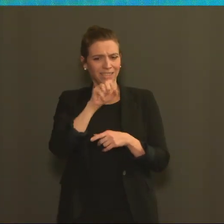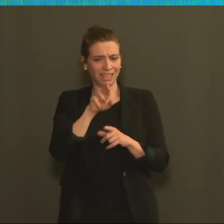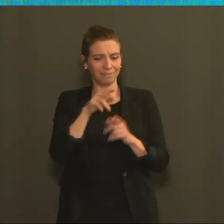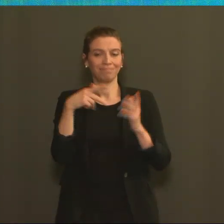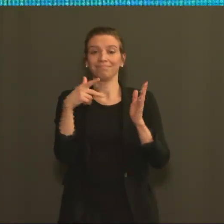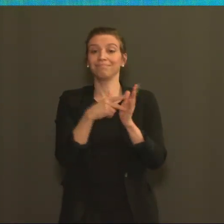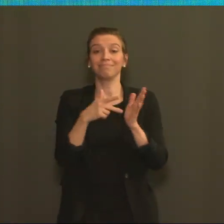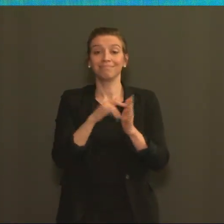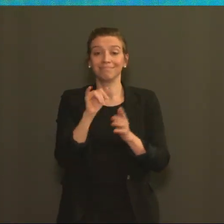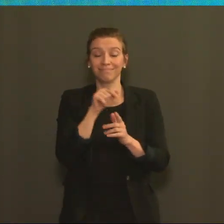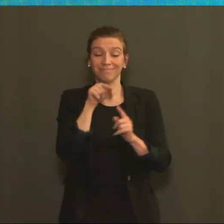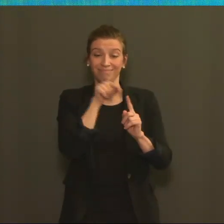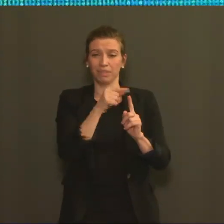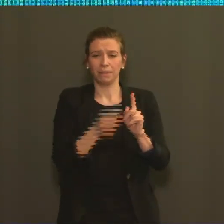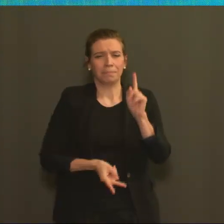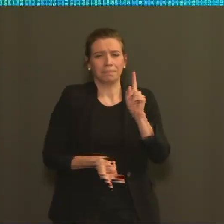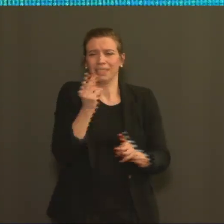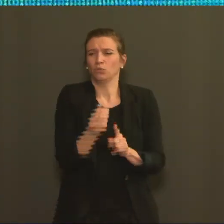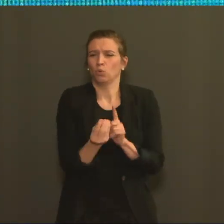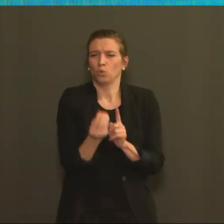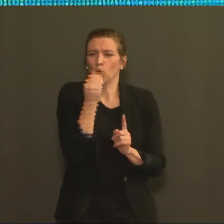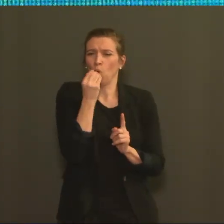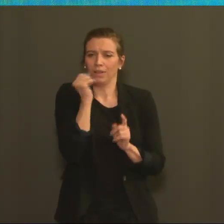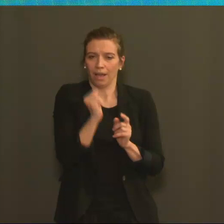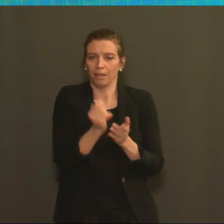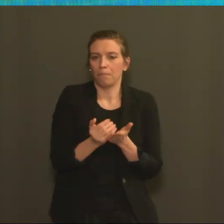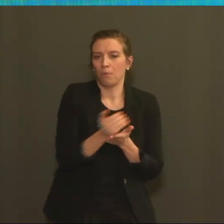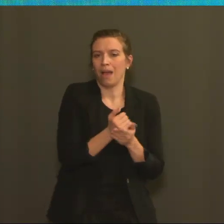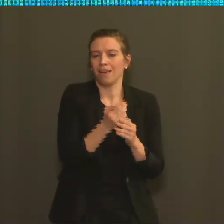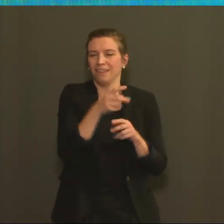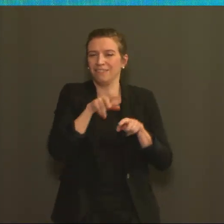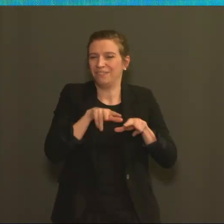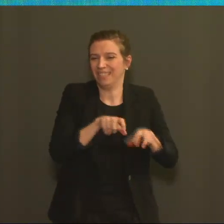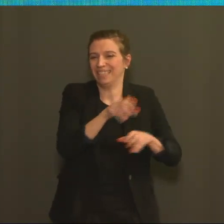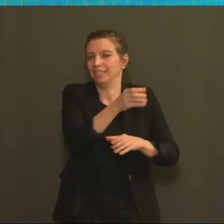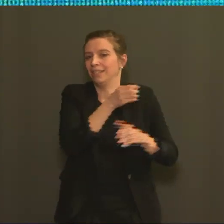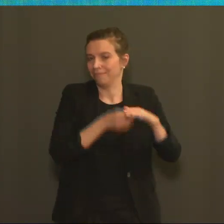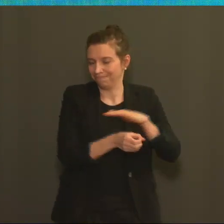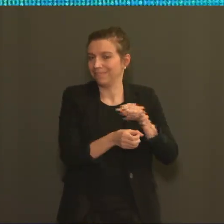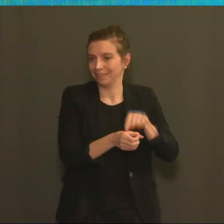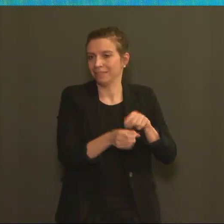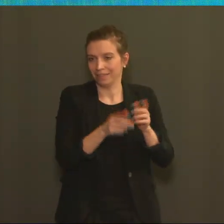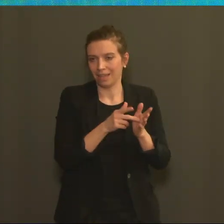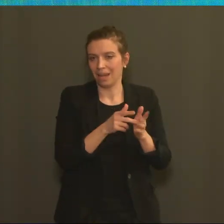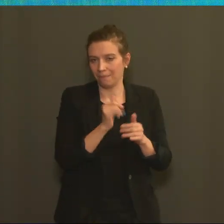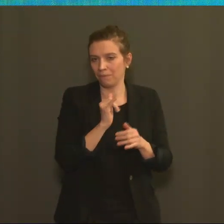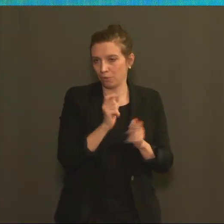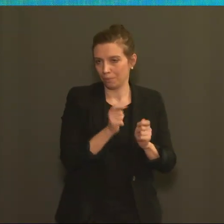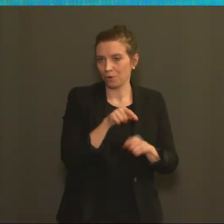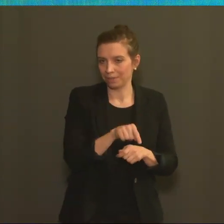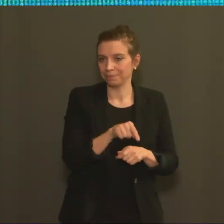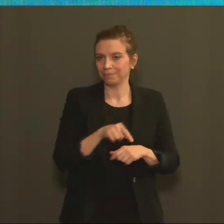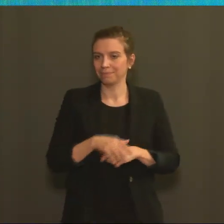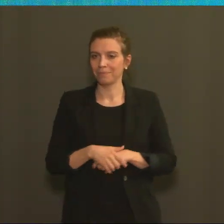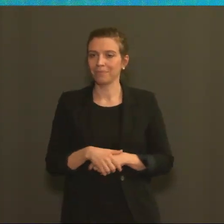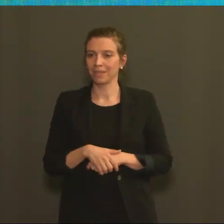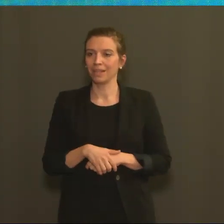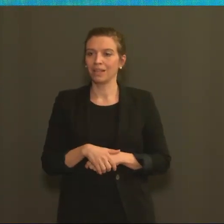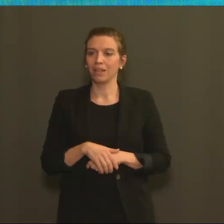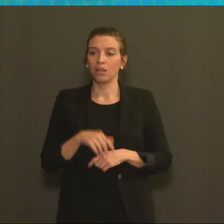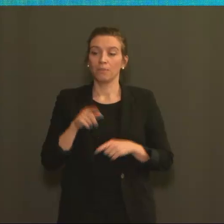gevaccineerd worden met het pfizer vaccin daarbij starten we op de diensten spoedgevallen intensieve